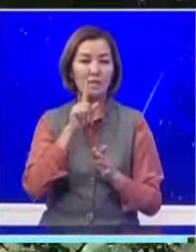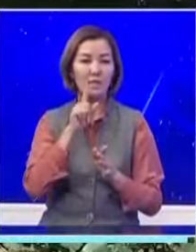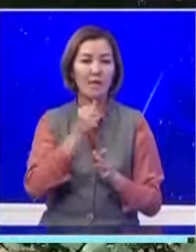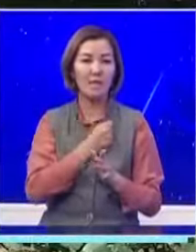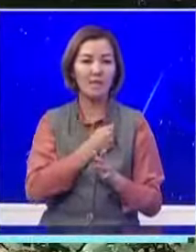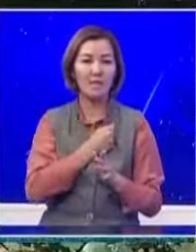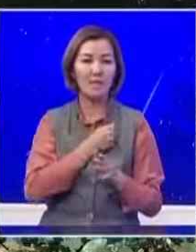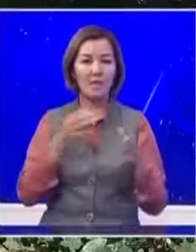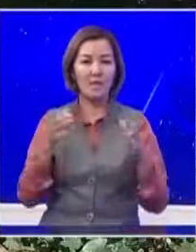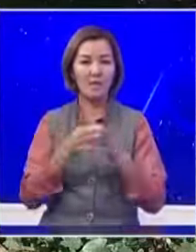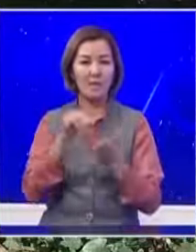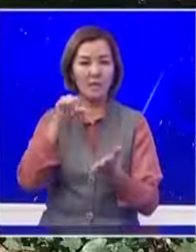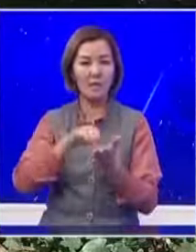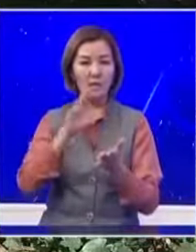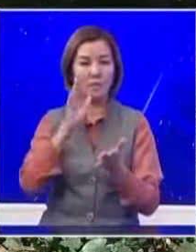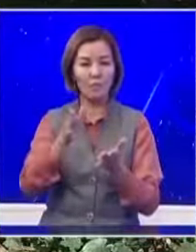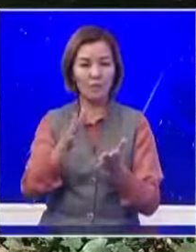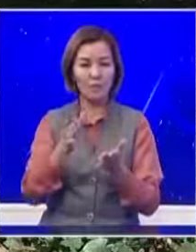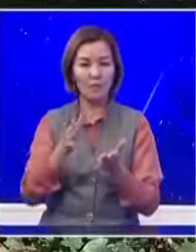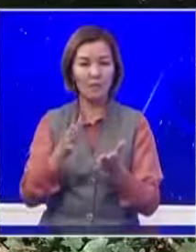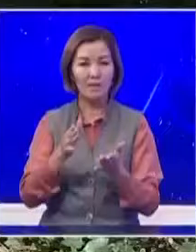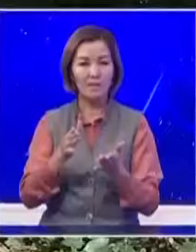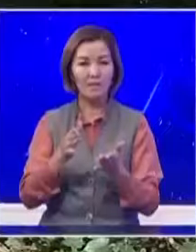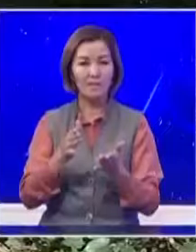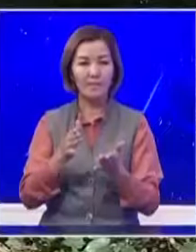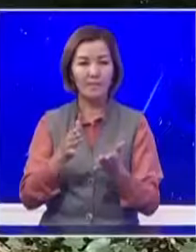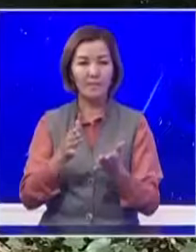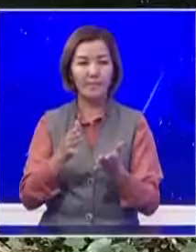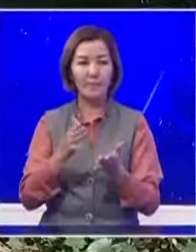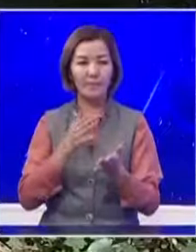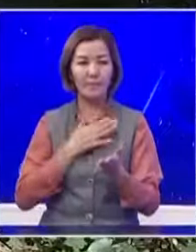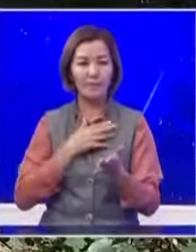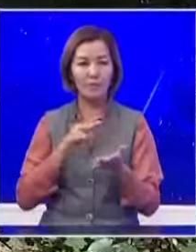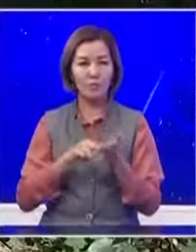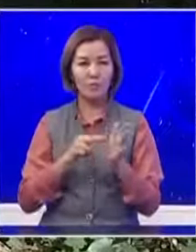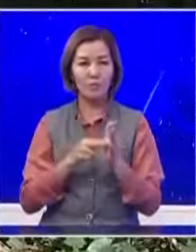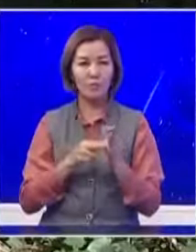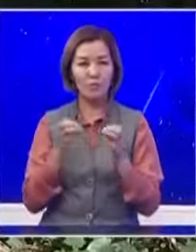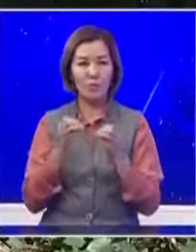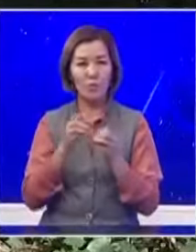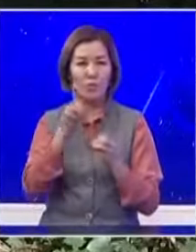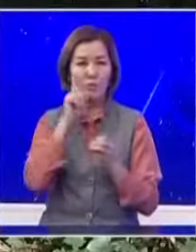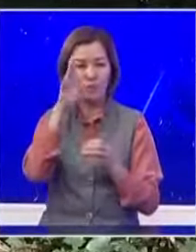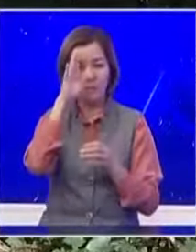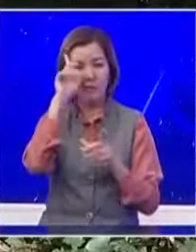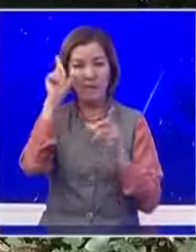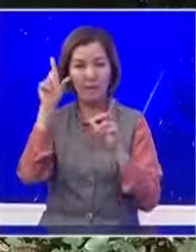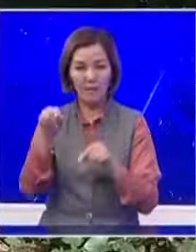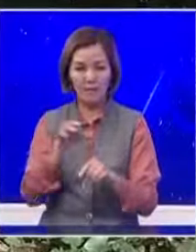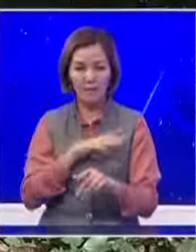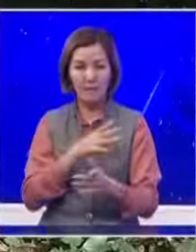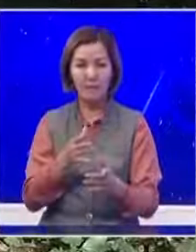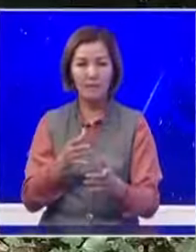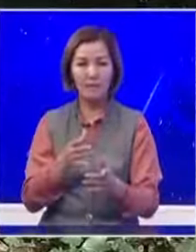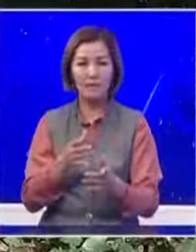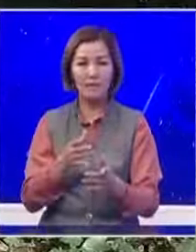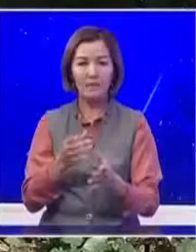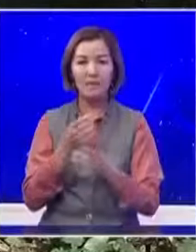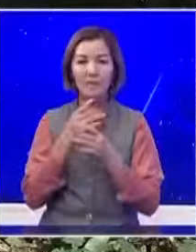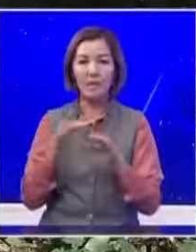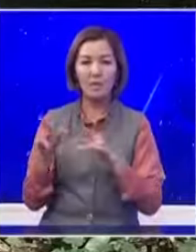қатарына. Бүгін өзіңіз көргеніңіздей 10 баланы жібердік жас сарбазды әскерге осы